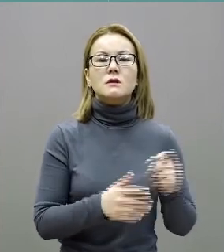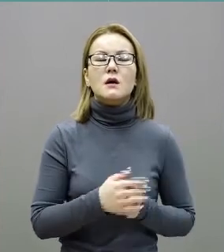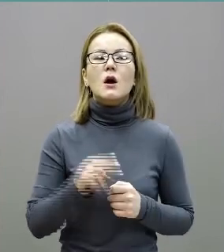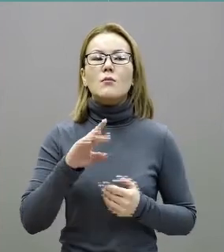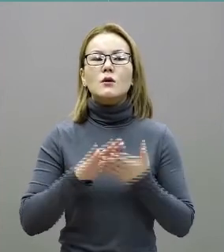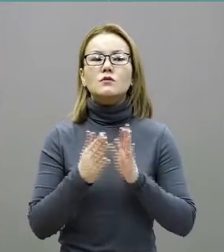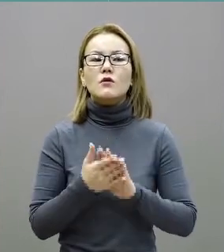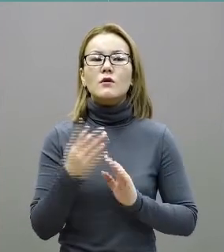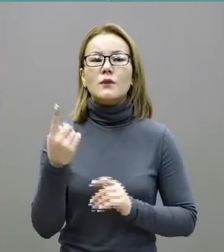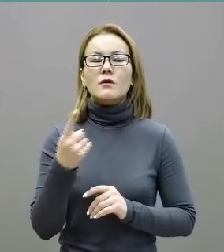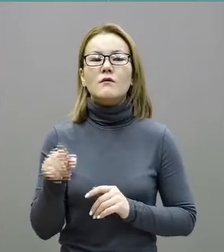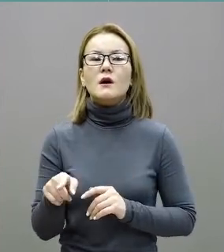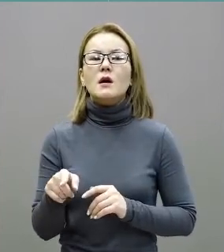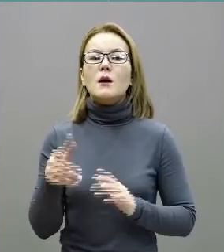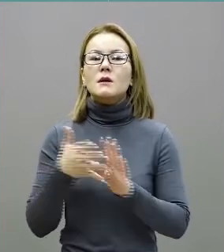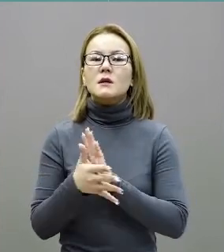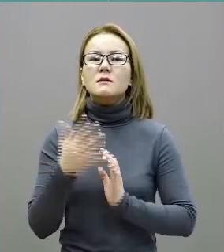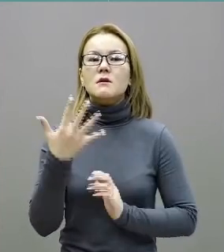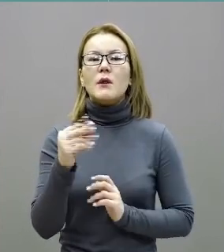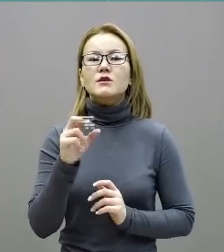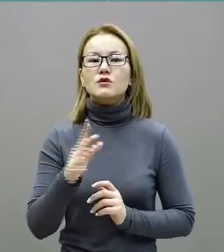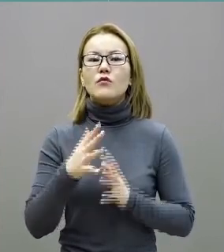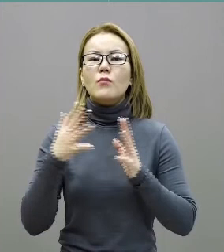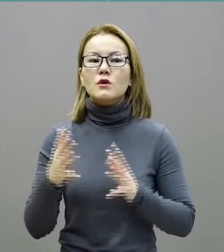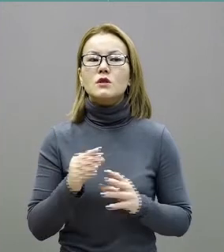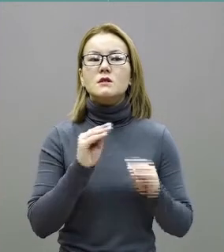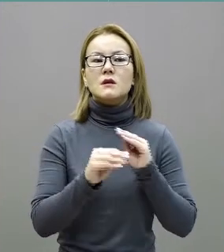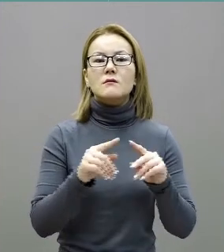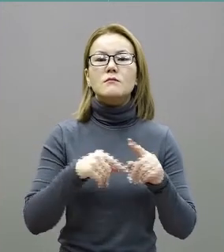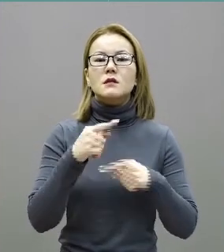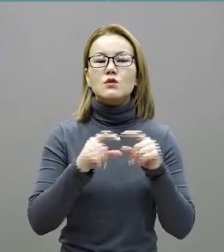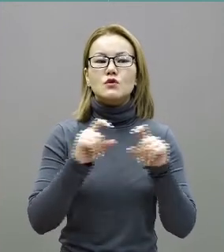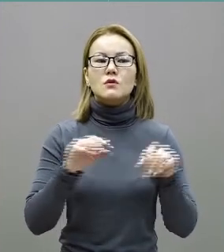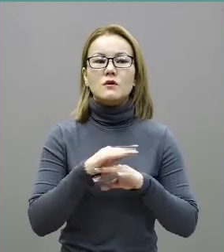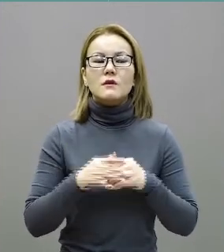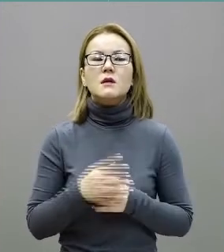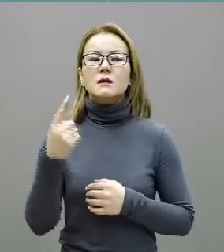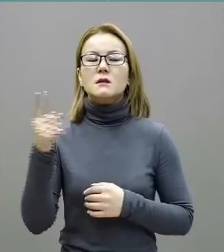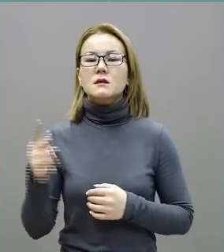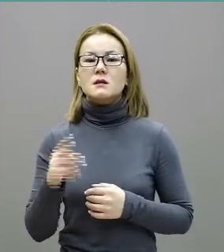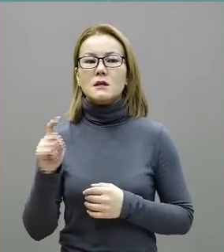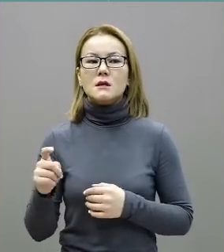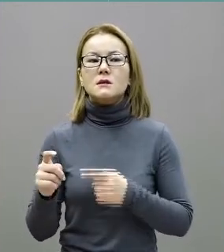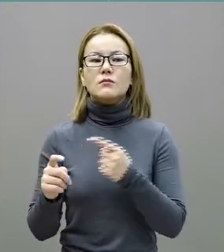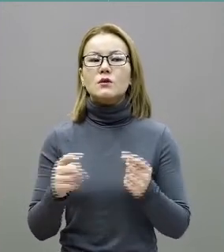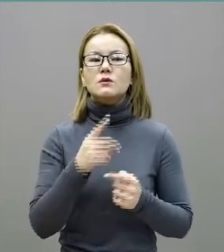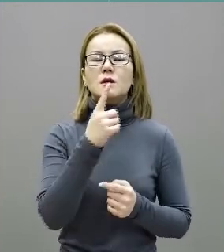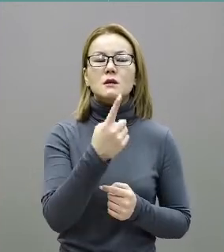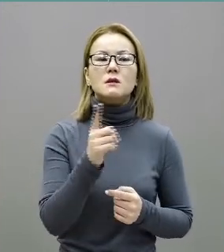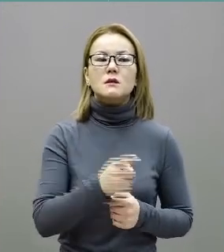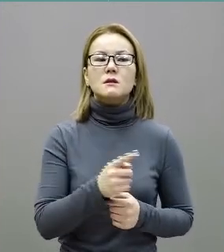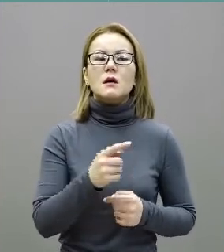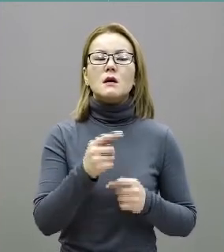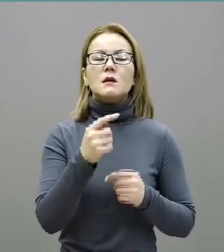первому крану потребовалось бы на пять часов больше составим следующее уравнение единица деленное на x минус единицы